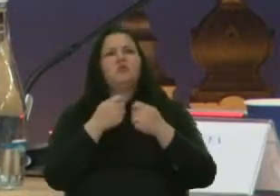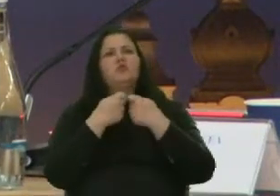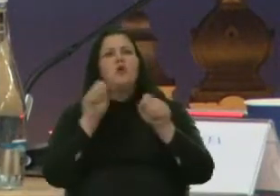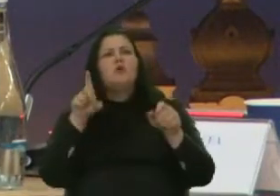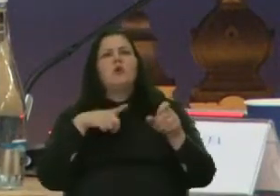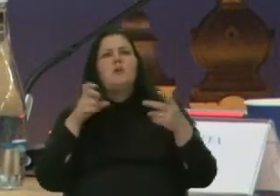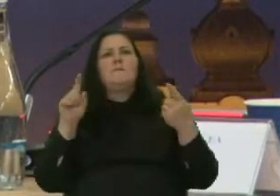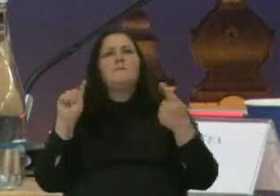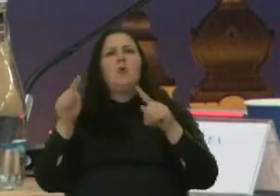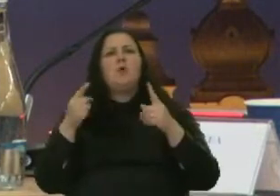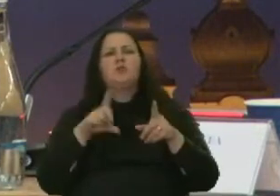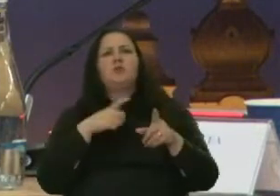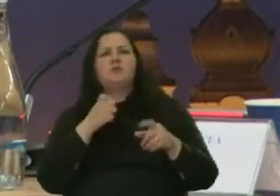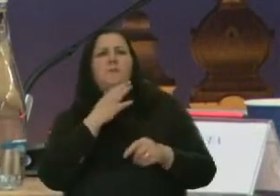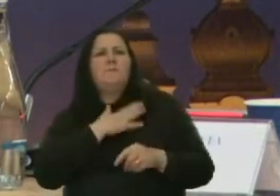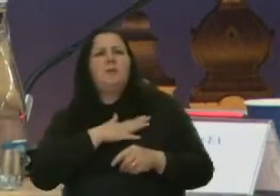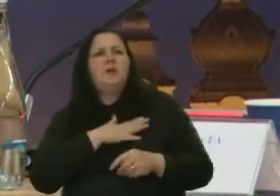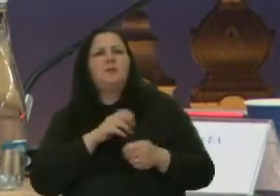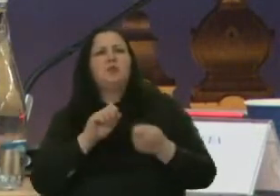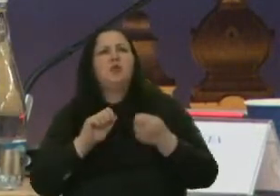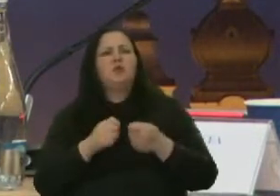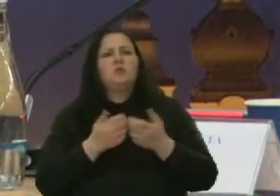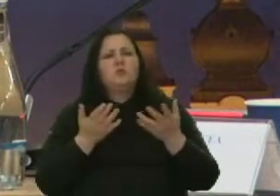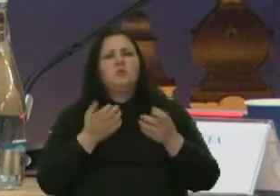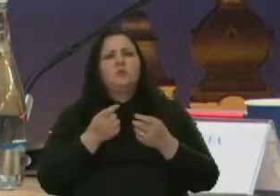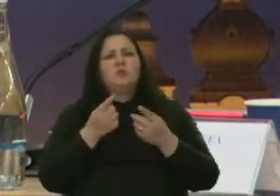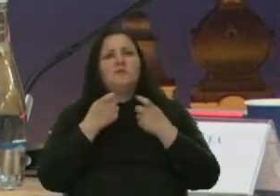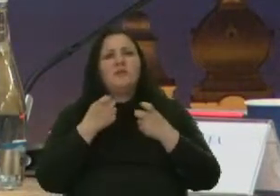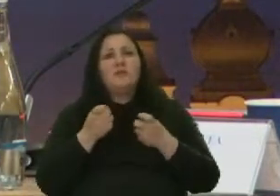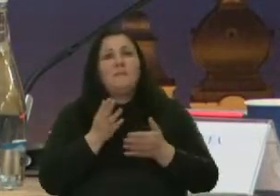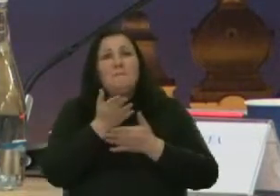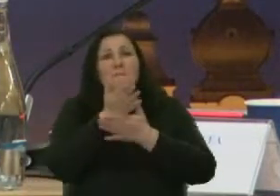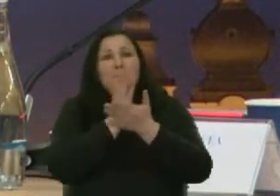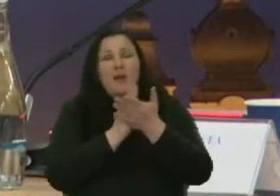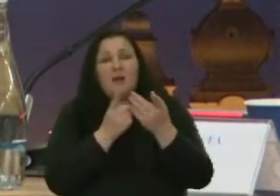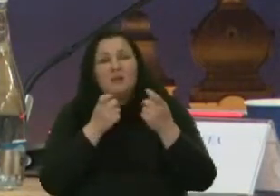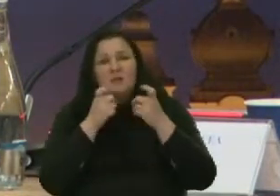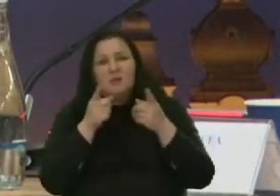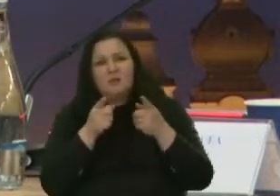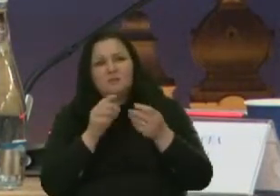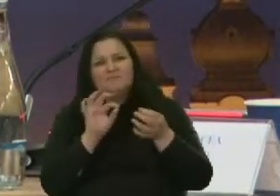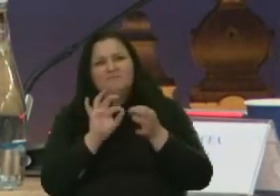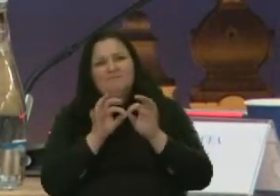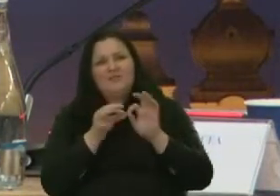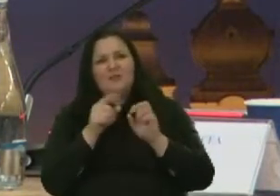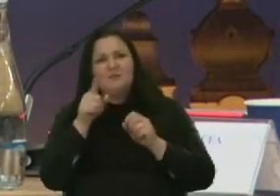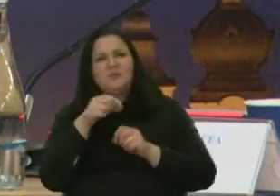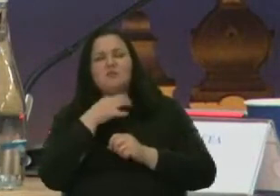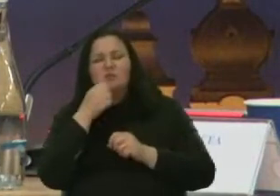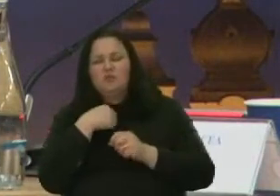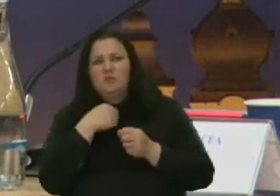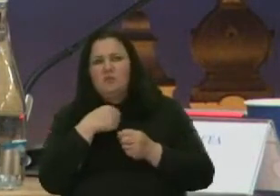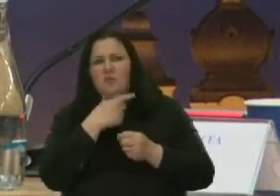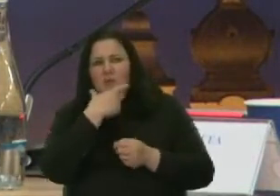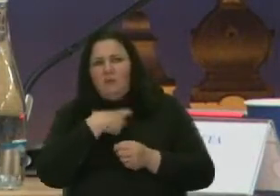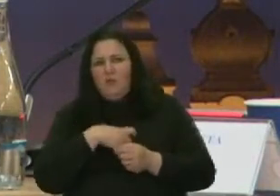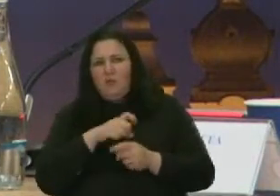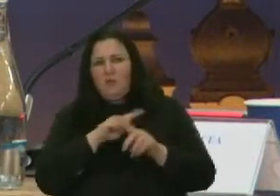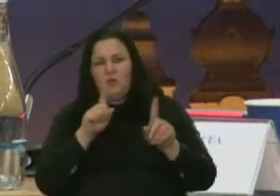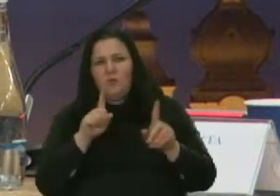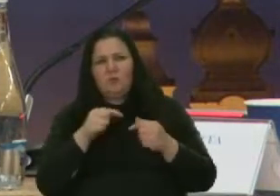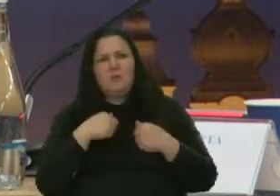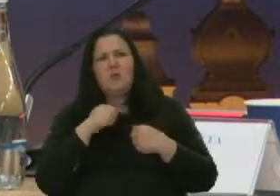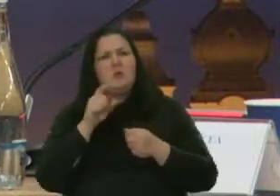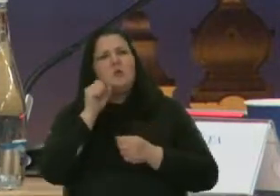totul este clientel totul este arbitrar fiind parte din el înseamnă să vă autona de fapt pentru mine nu mă surprinde o asemenea